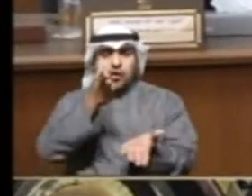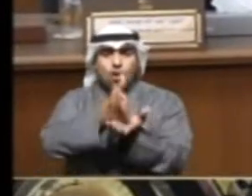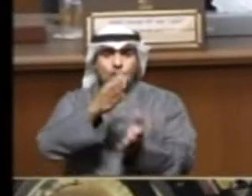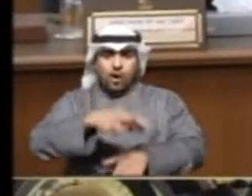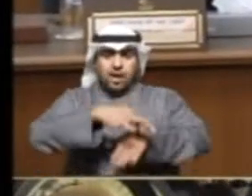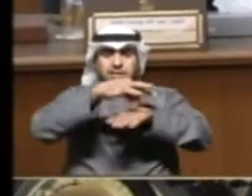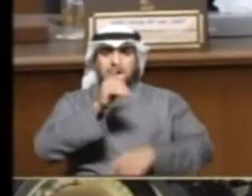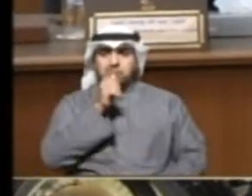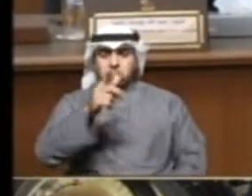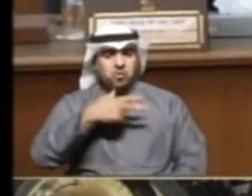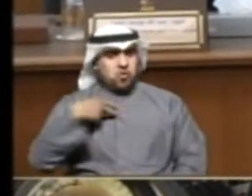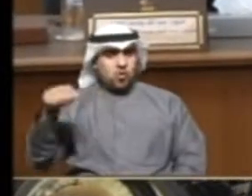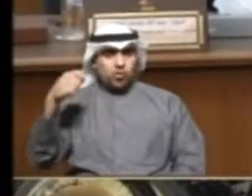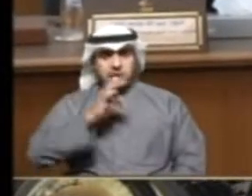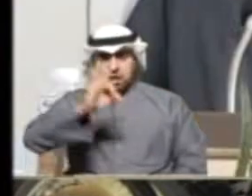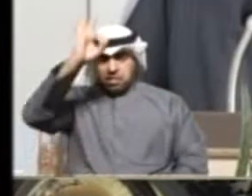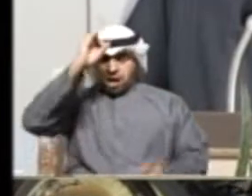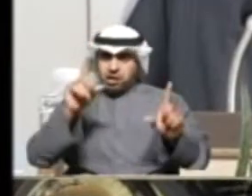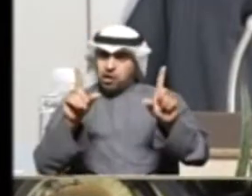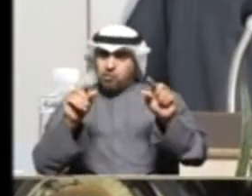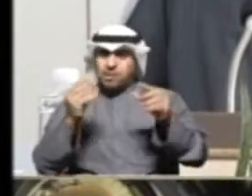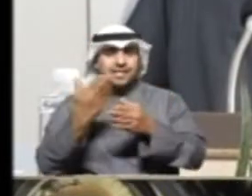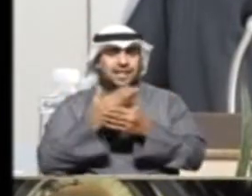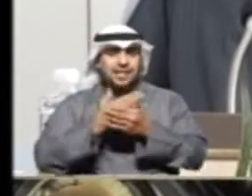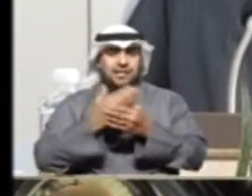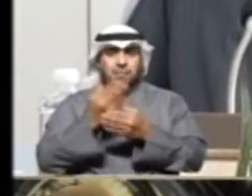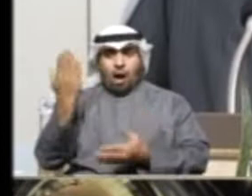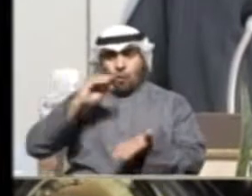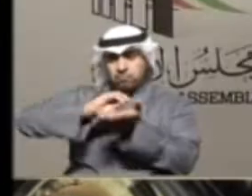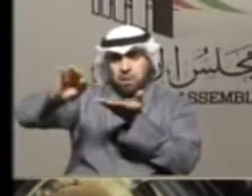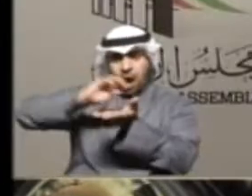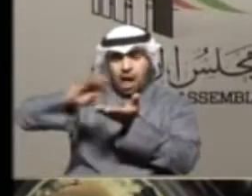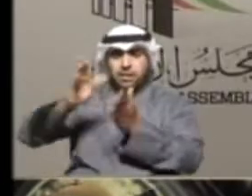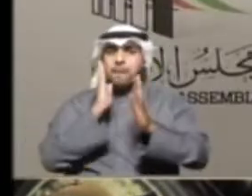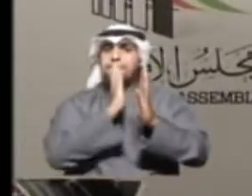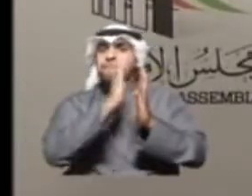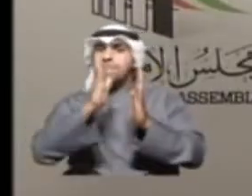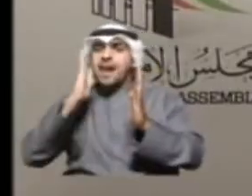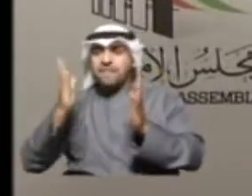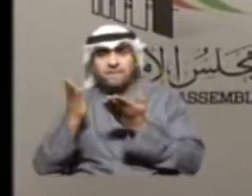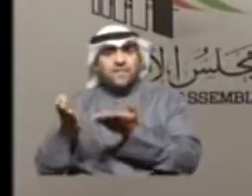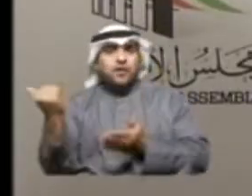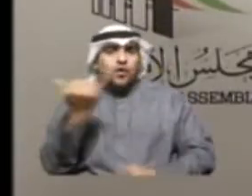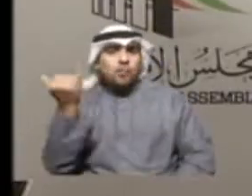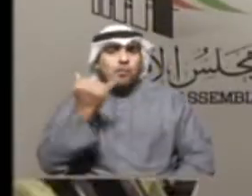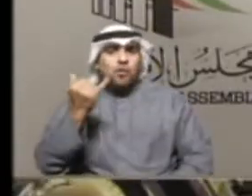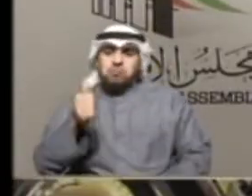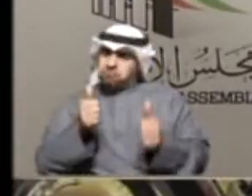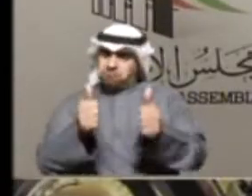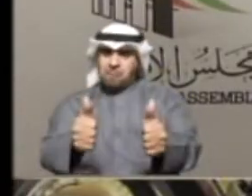تجاه الإجراءات التي تبعتها حيال بعض الملفات المكلفة بها من قبل اللجنة. رأينا يعني